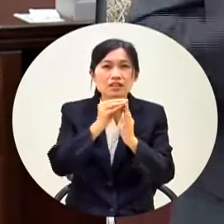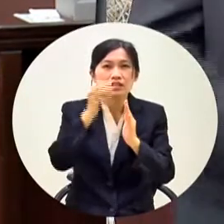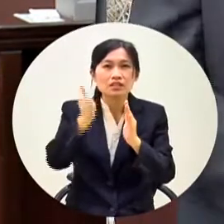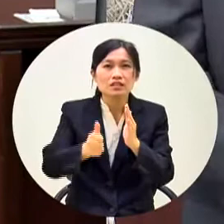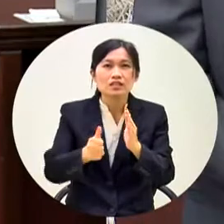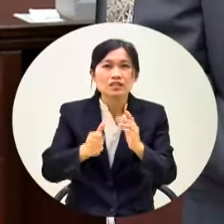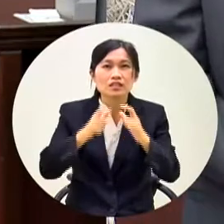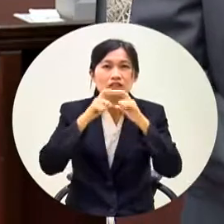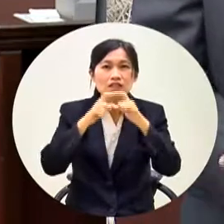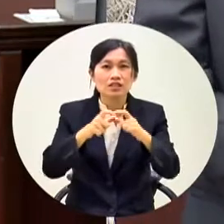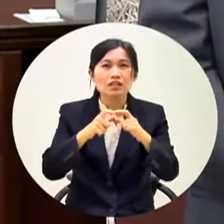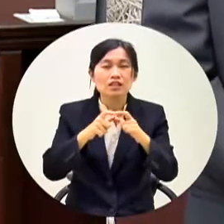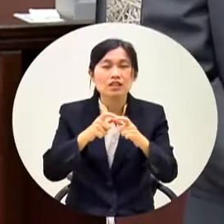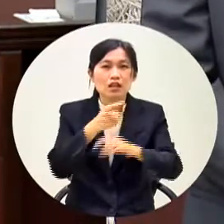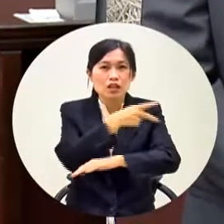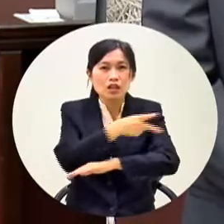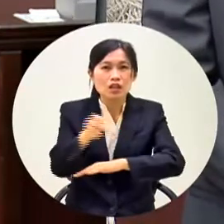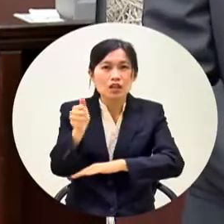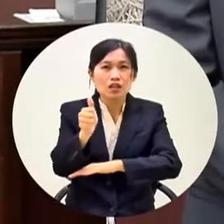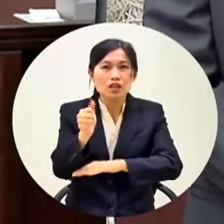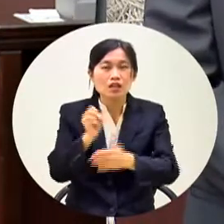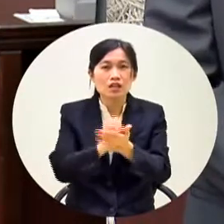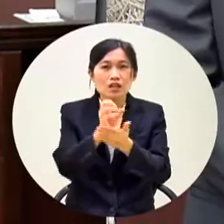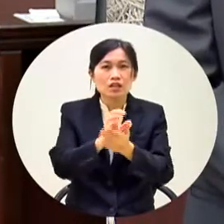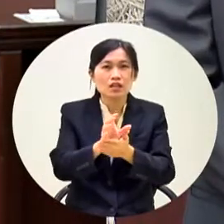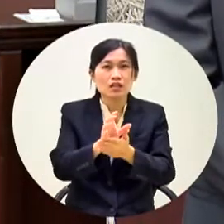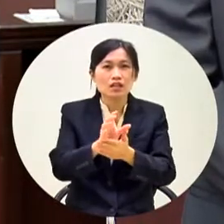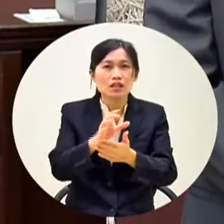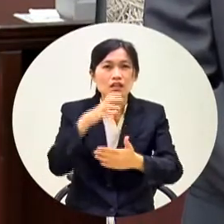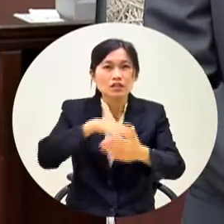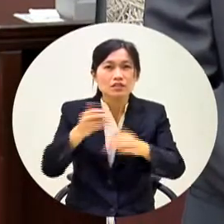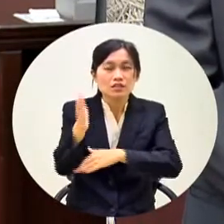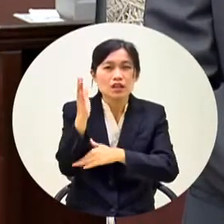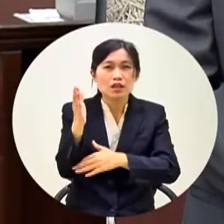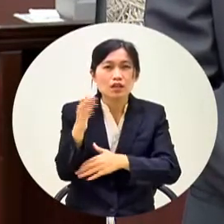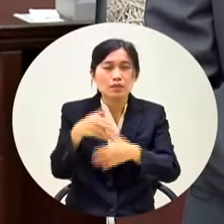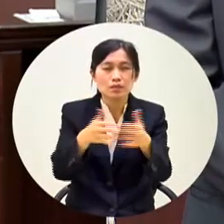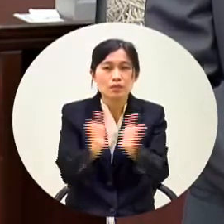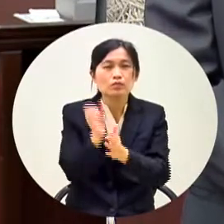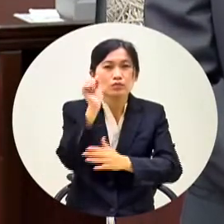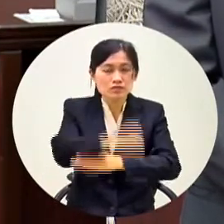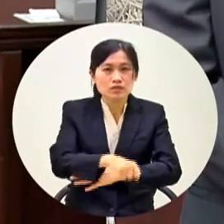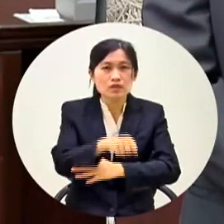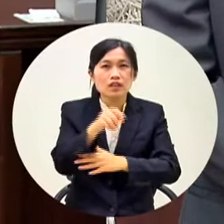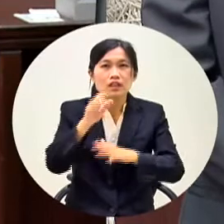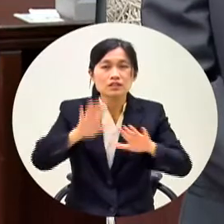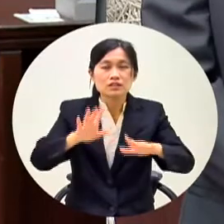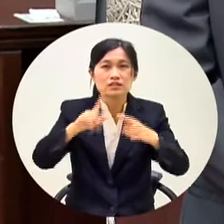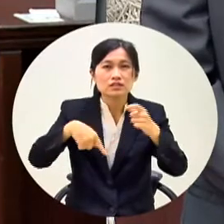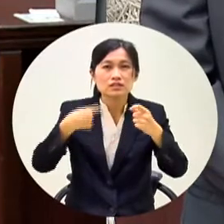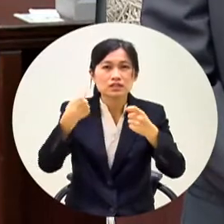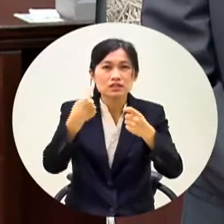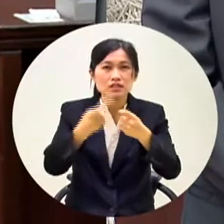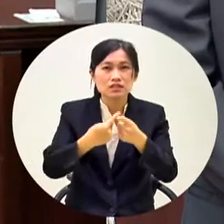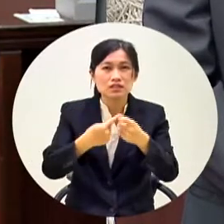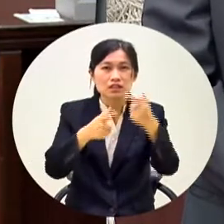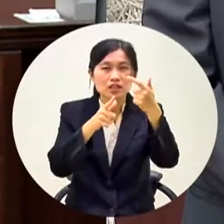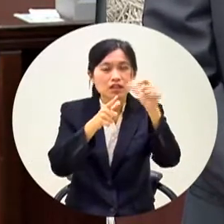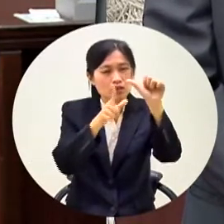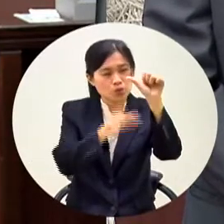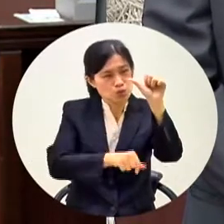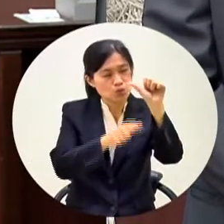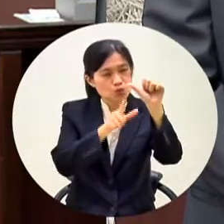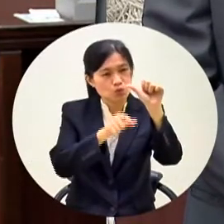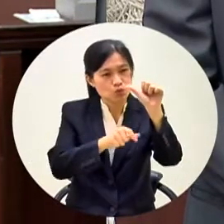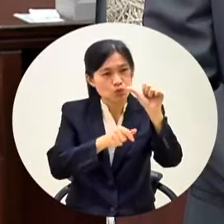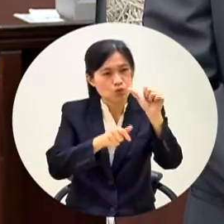啊，跟江议员报告，100期重划落进步已经核准，那么伫今年的6月、5月重